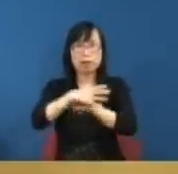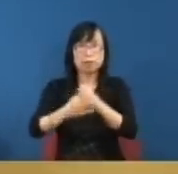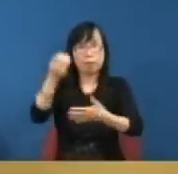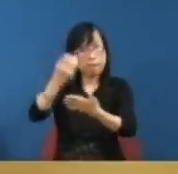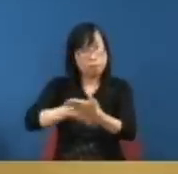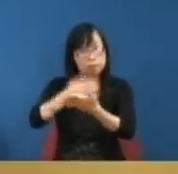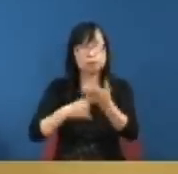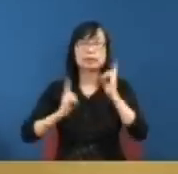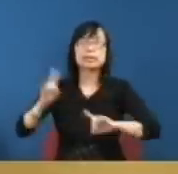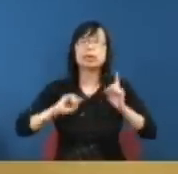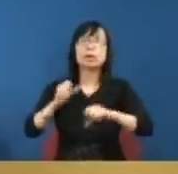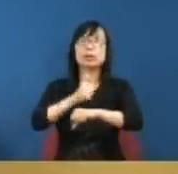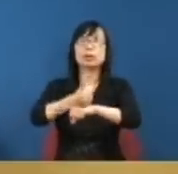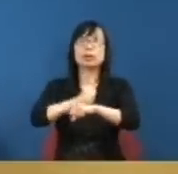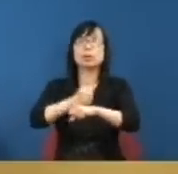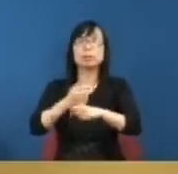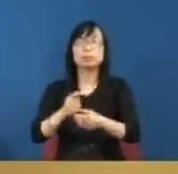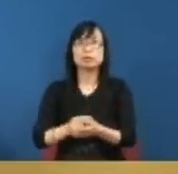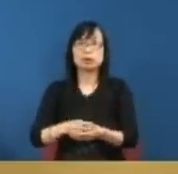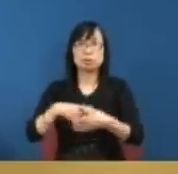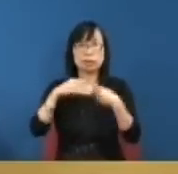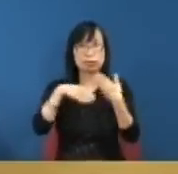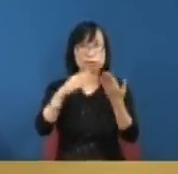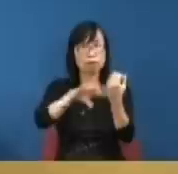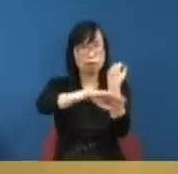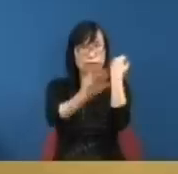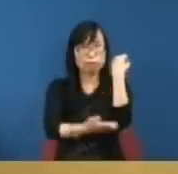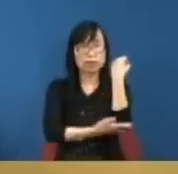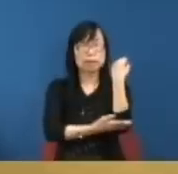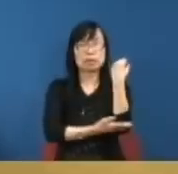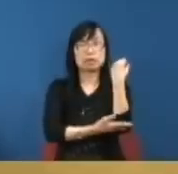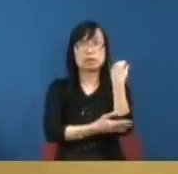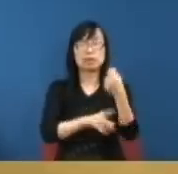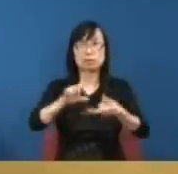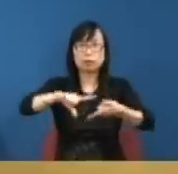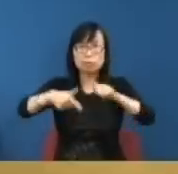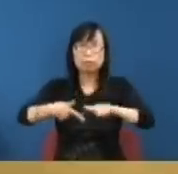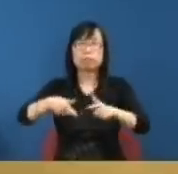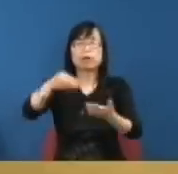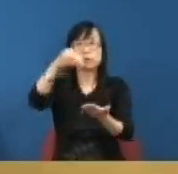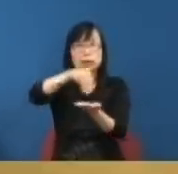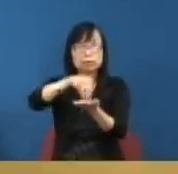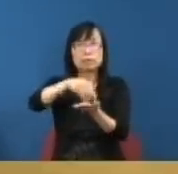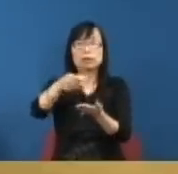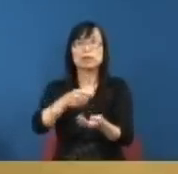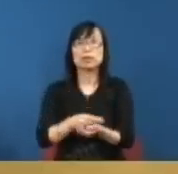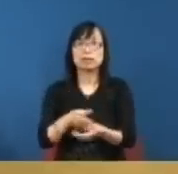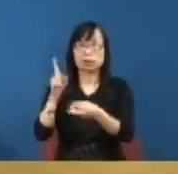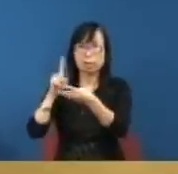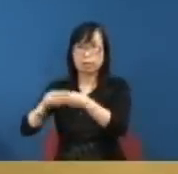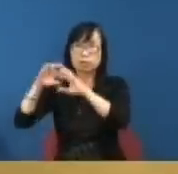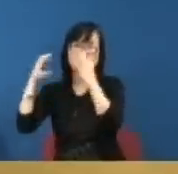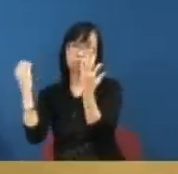嘅自由為基本，而用一個法治嘅方法去規定下來，所以你需要一個民主的制度。